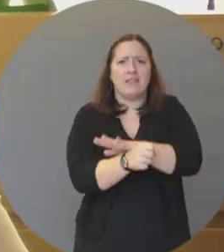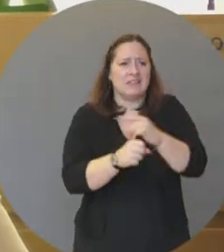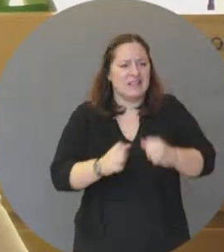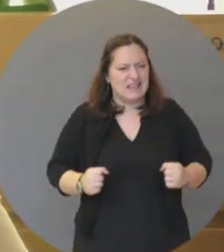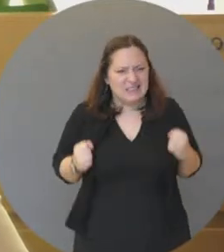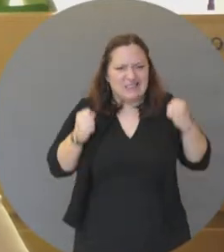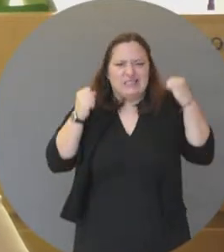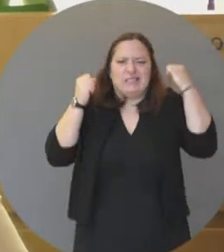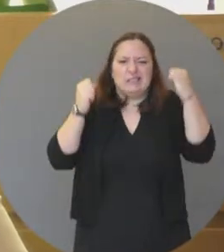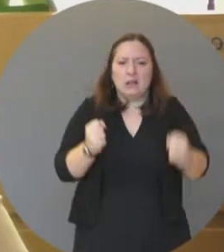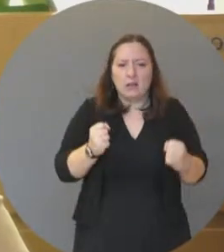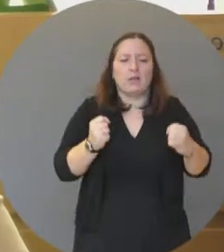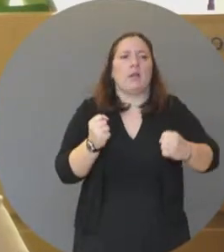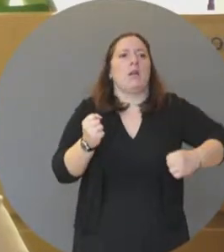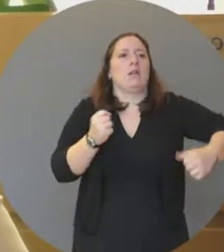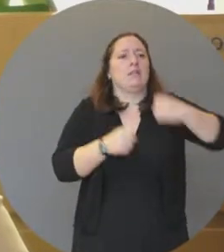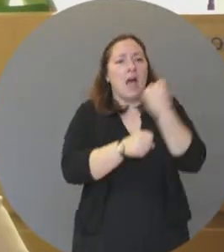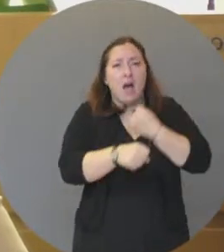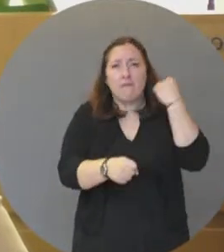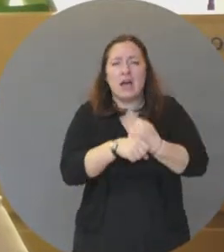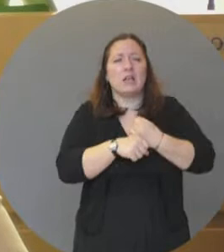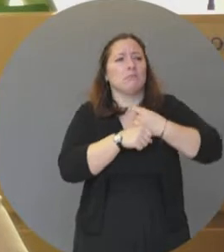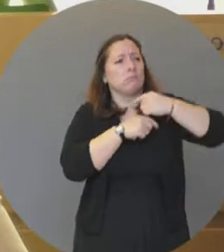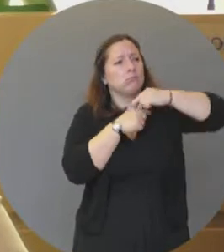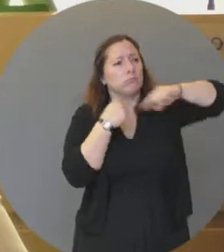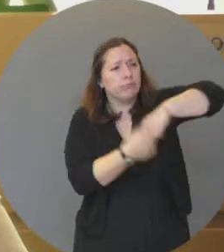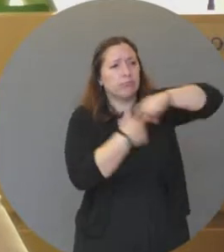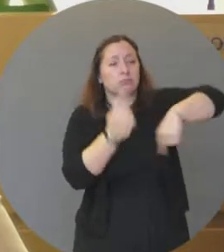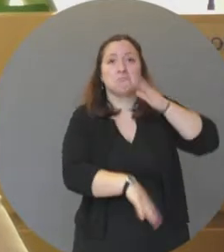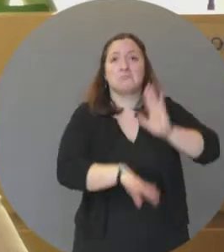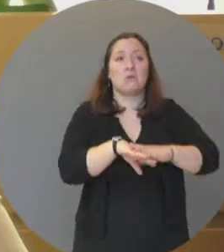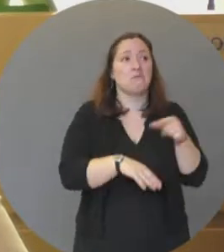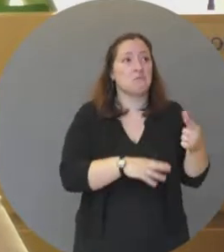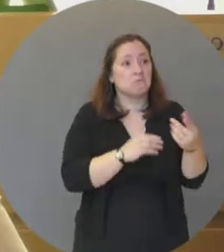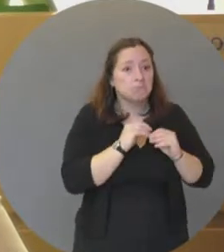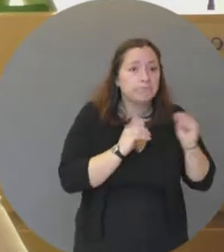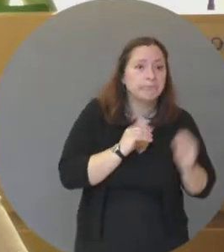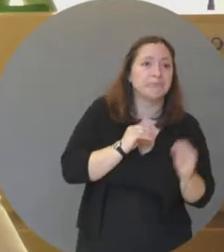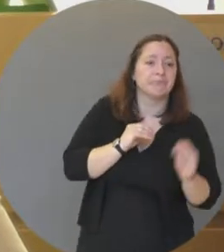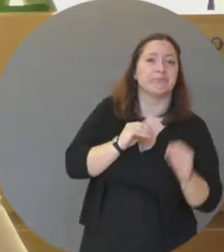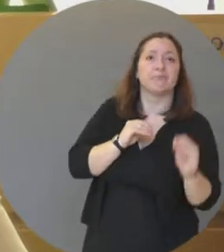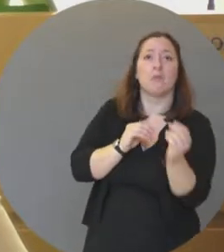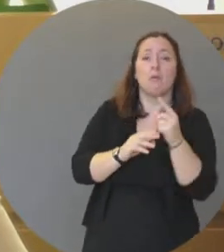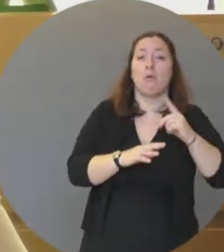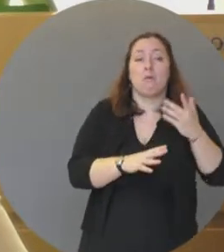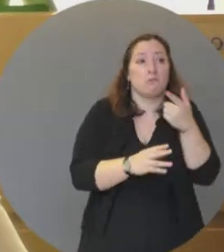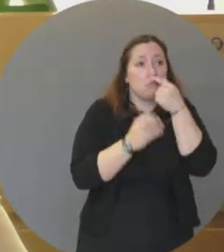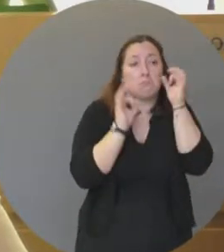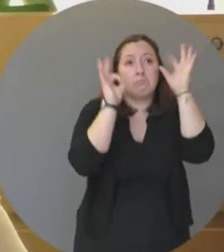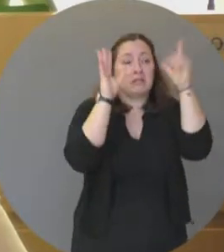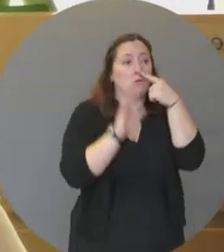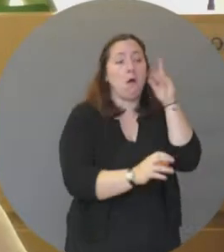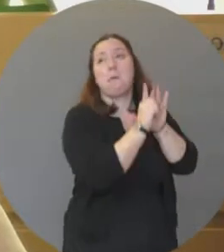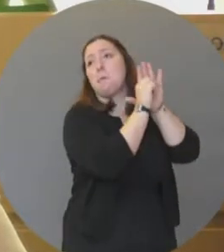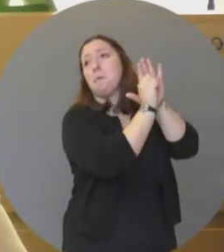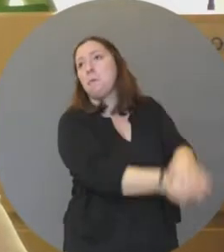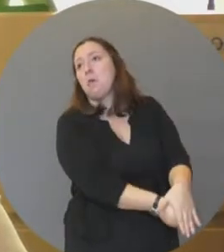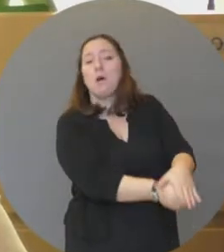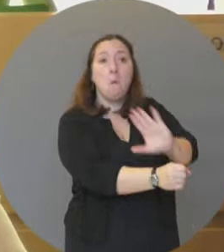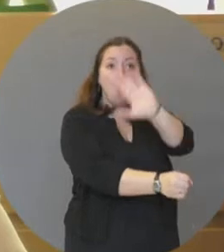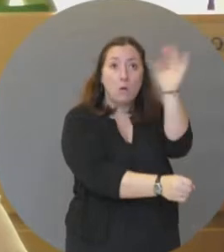crise forcée de constater qu'il y a des trous dans la raquette et que des professionnels sont encore exclus de cette reconnaissance